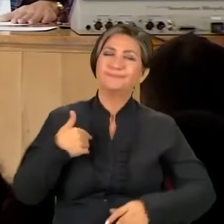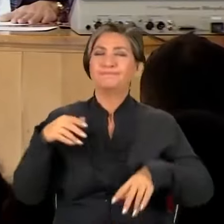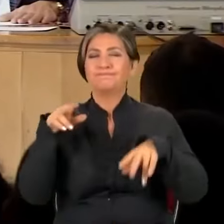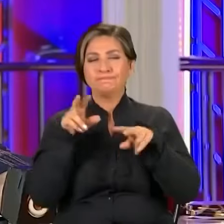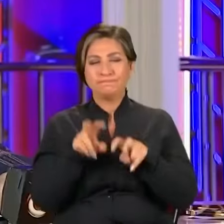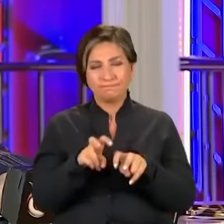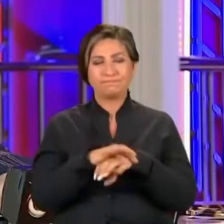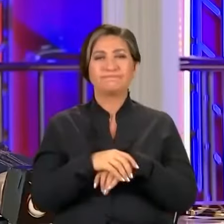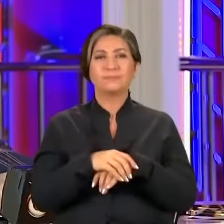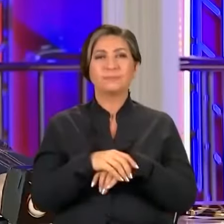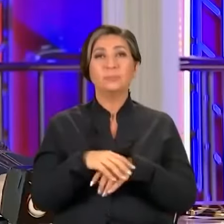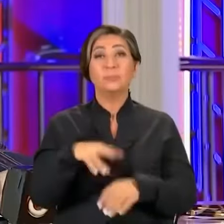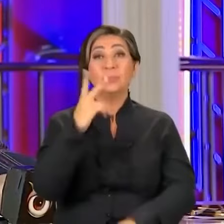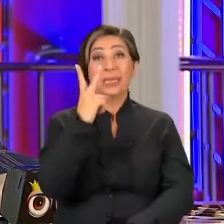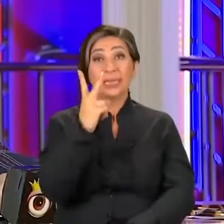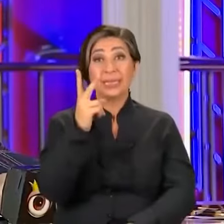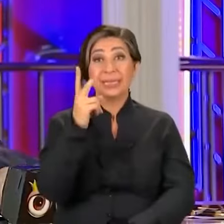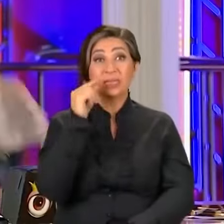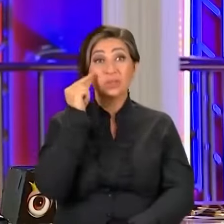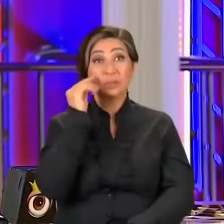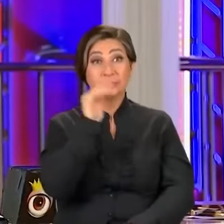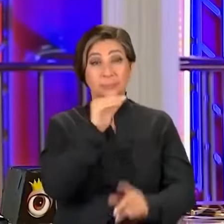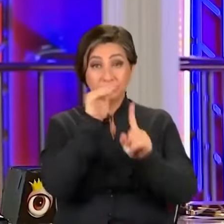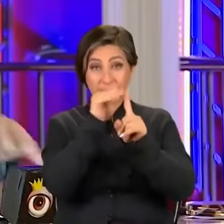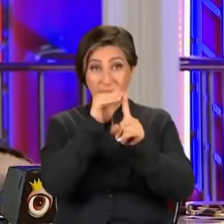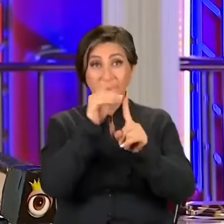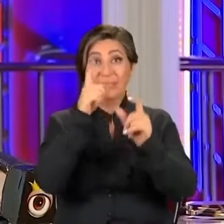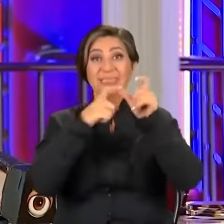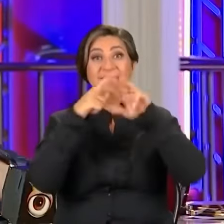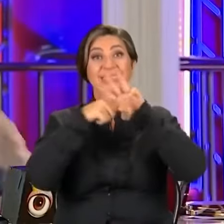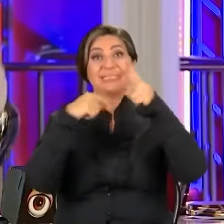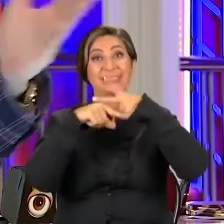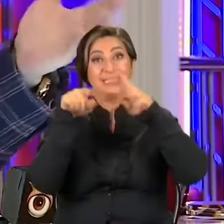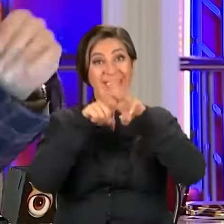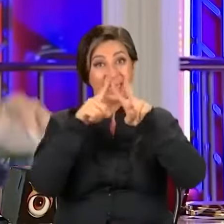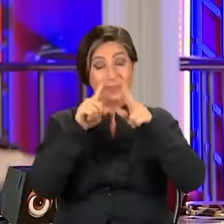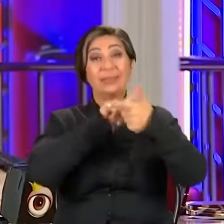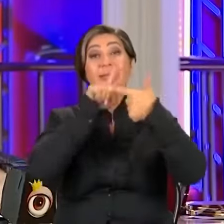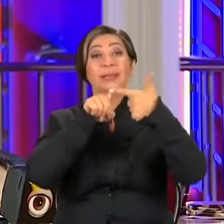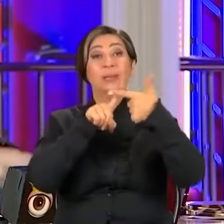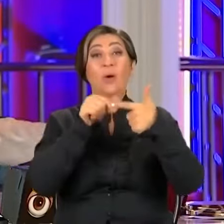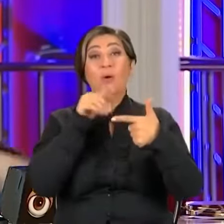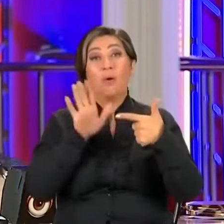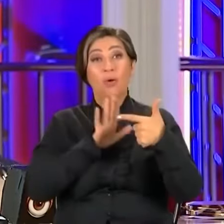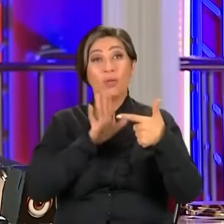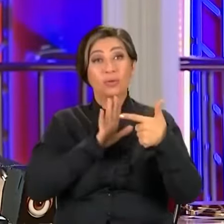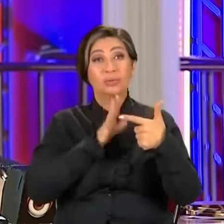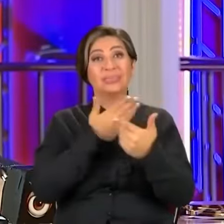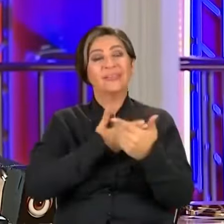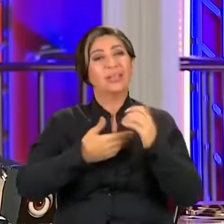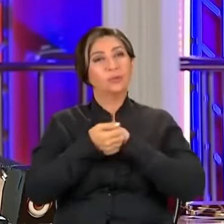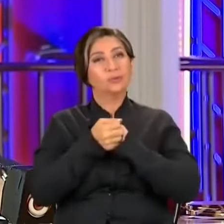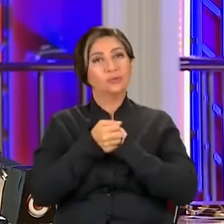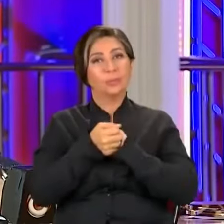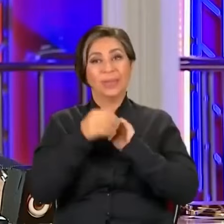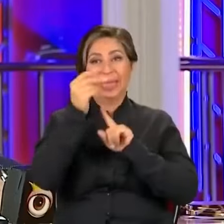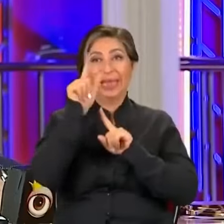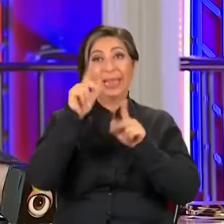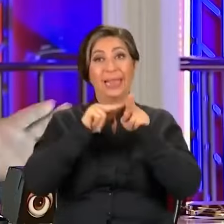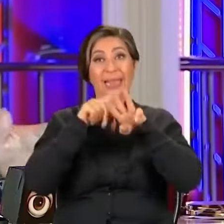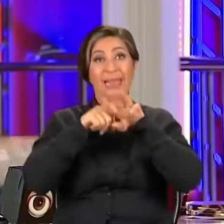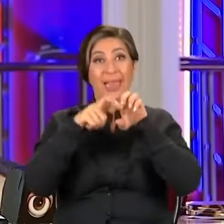üzere. Ve iki kişi ona söylemiş. Bir Sezen Hanım söylemiş. Bir de oğlu, sevgili dostum